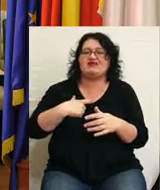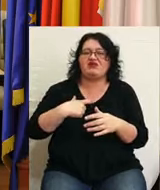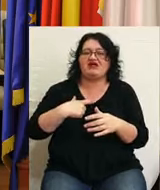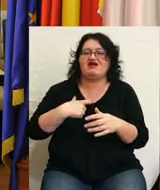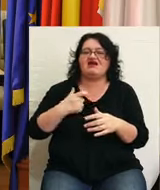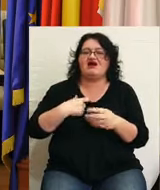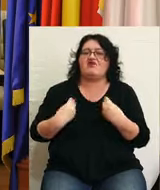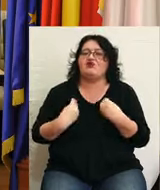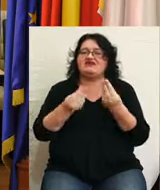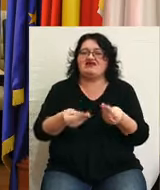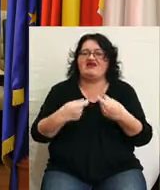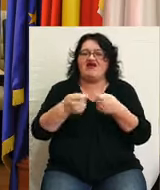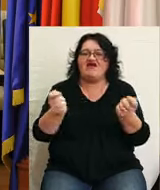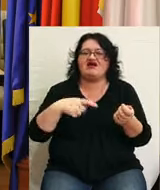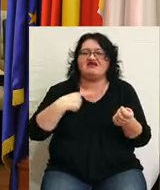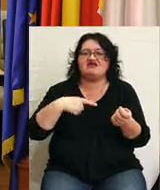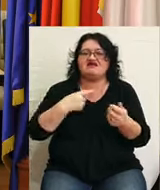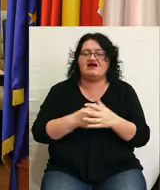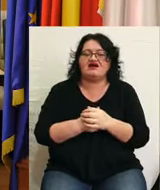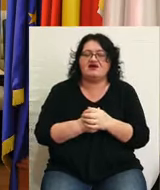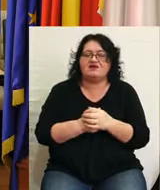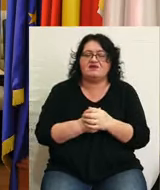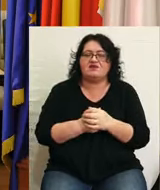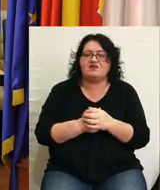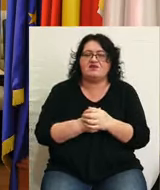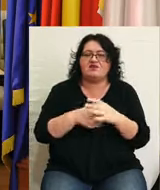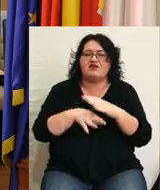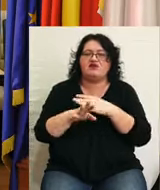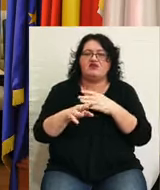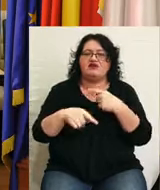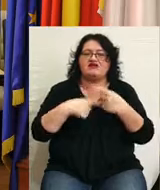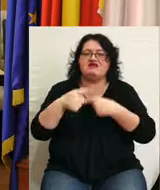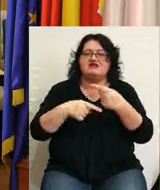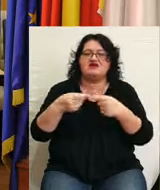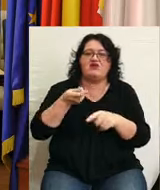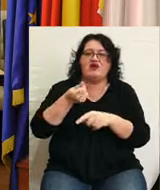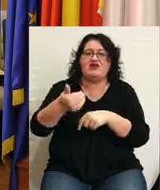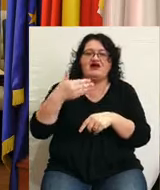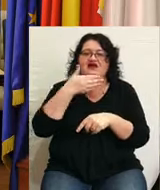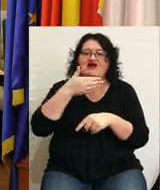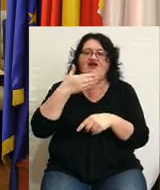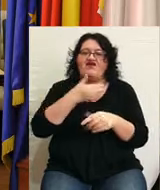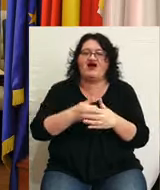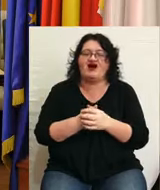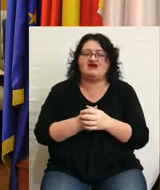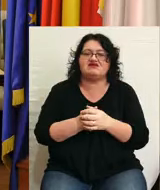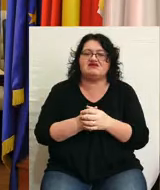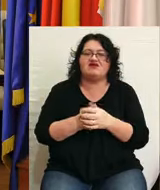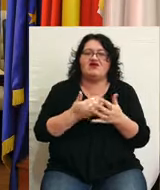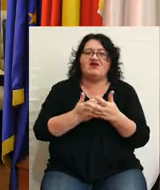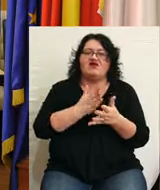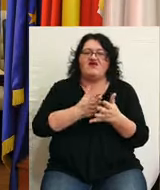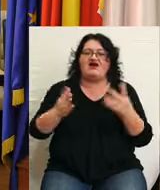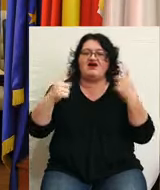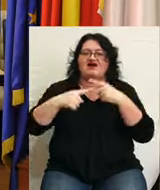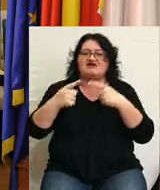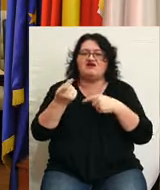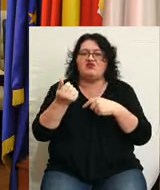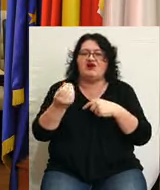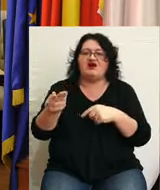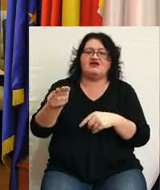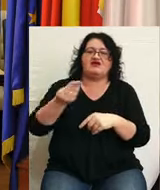să furnizeze este prin sistem de plată în avans și ei iau în fiecare zi cu banii ce